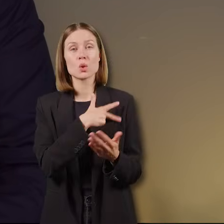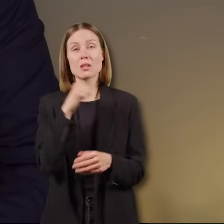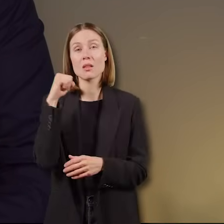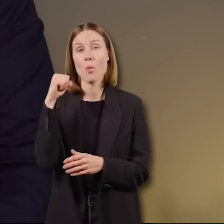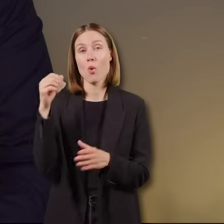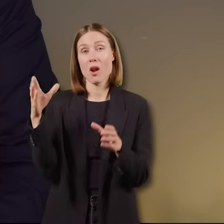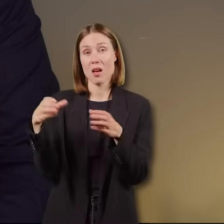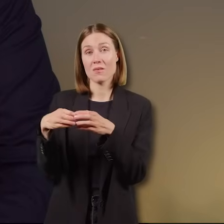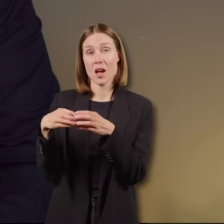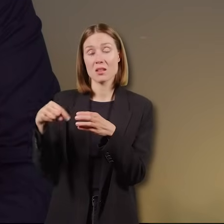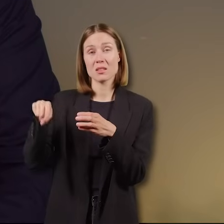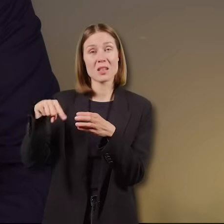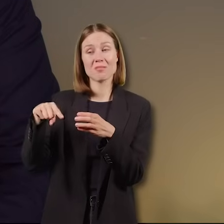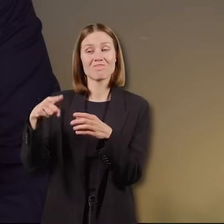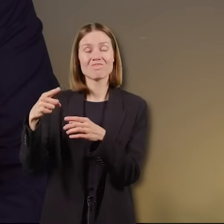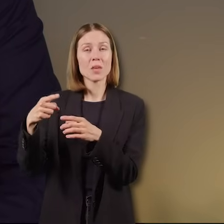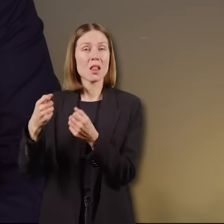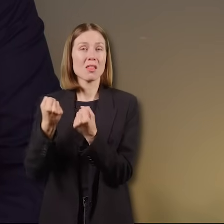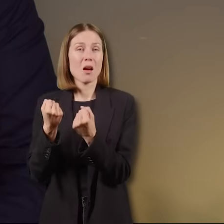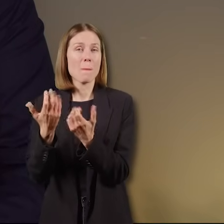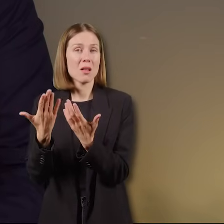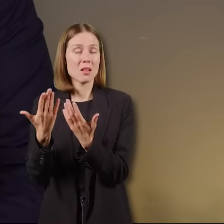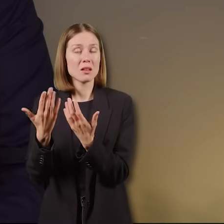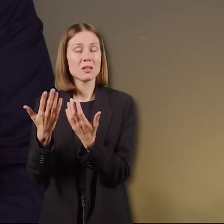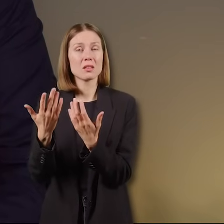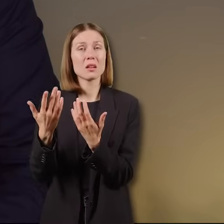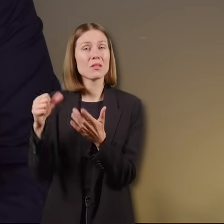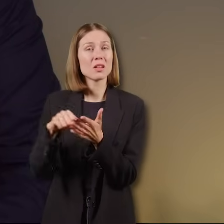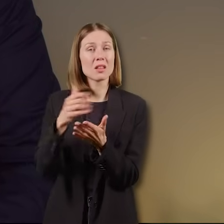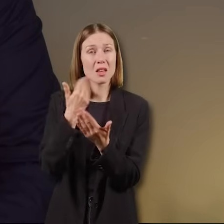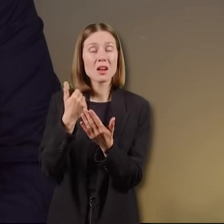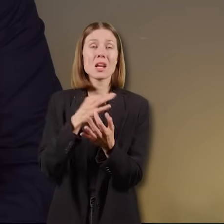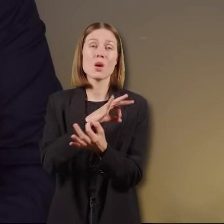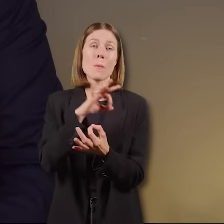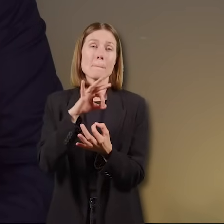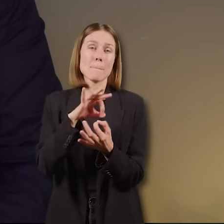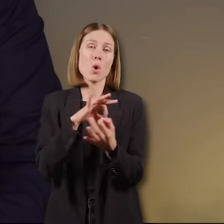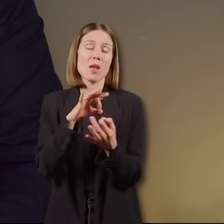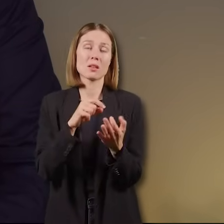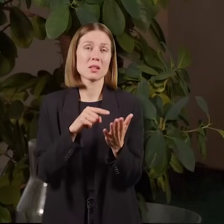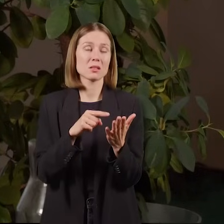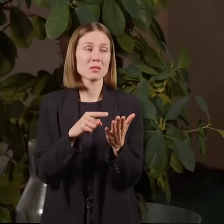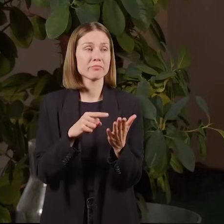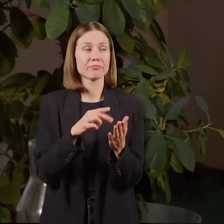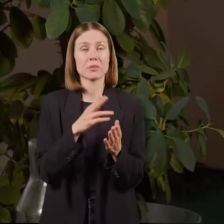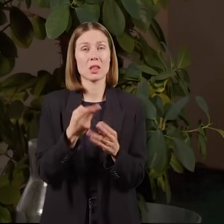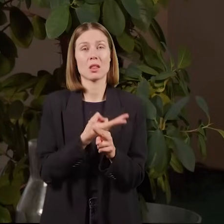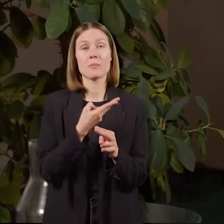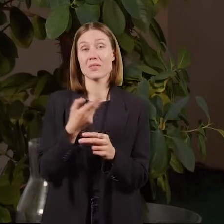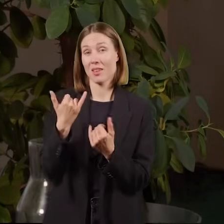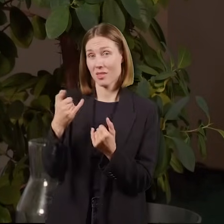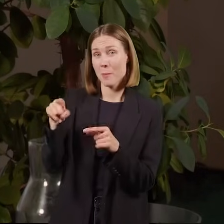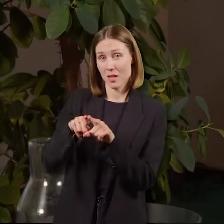socialdemokratų frakcijos dalis žmonių nepalaikė, nedalyvavo ir mums tas įstatymo projektas nepraėjo. Tai labai... jūs ir dabar einat su ta vėliava maisto